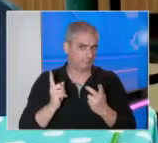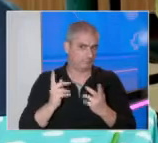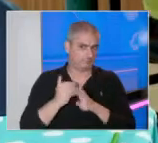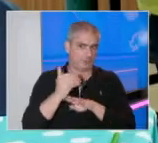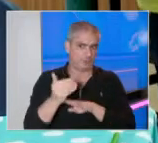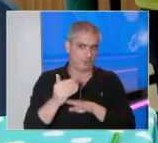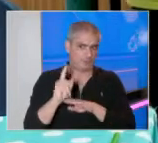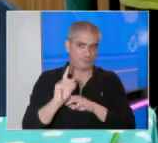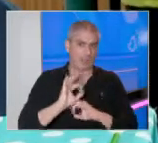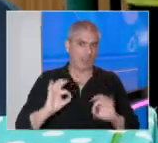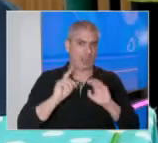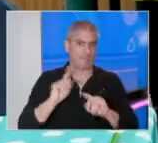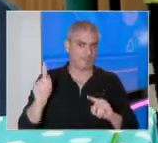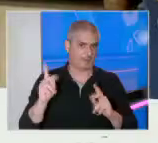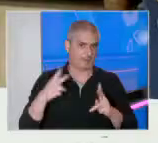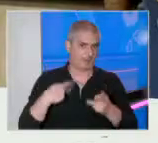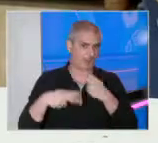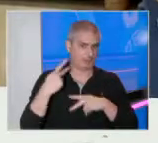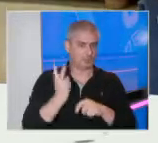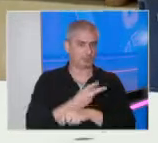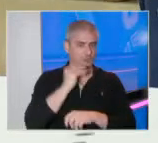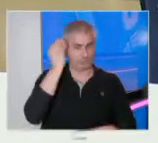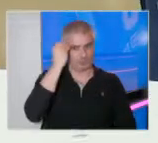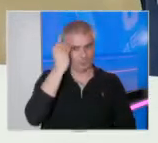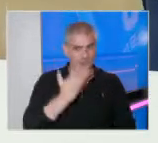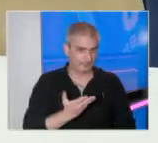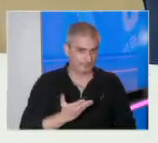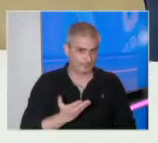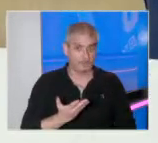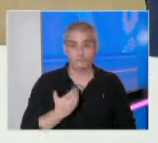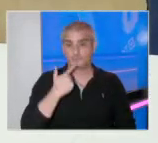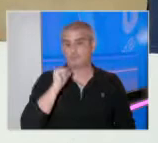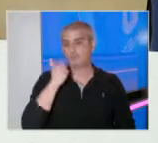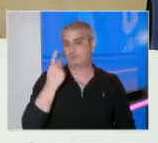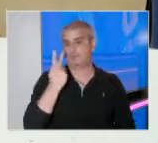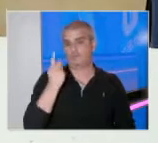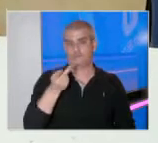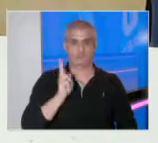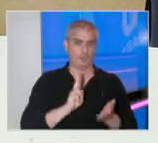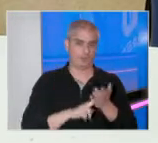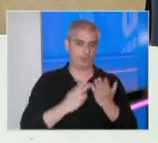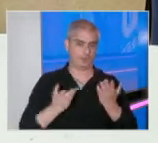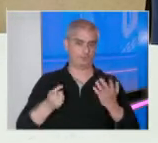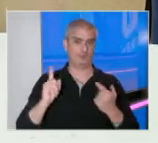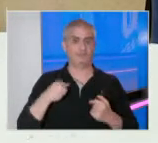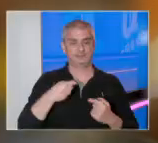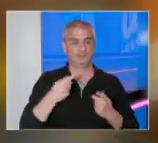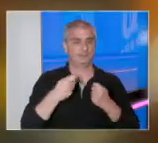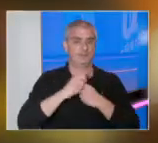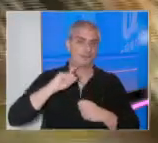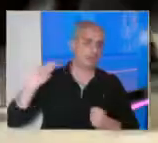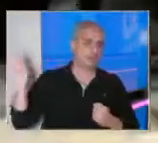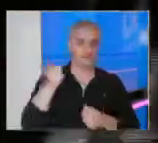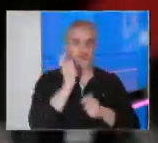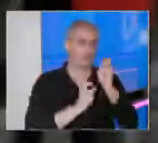מוטב מאוחר מאשר אף פעם לחזור לשגרה של לימודים? קודם כל זה בוודאי נכון, אבל זה צריך להיות נכון לגבי כלל